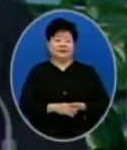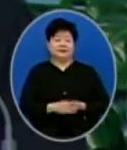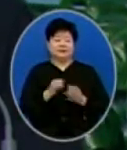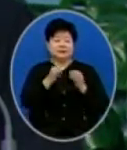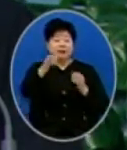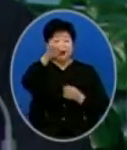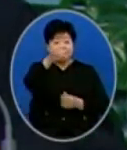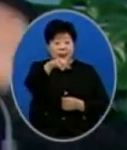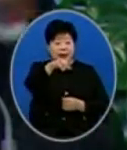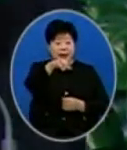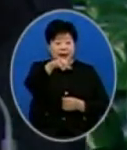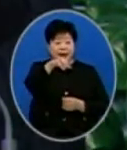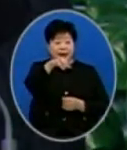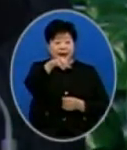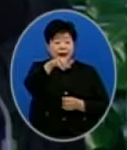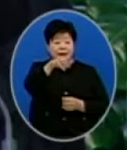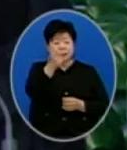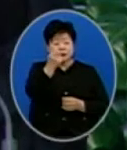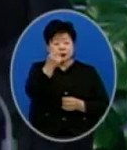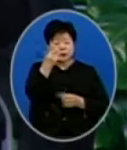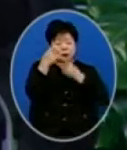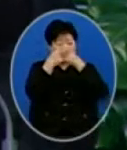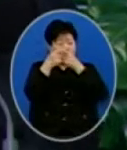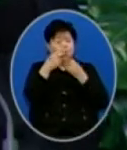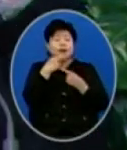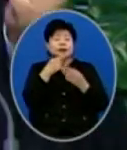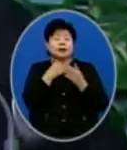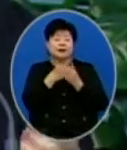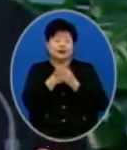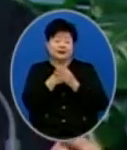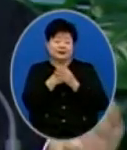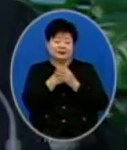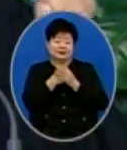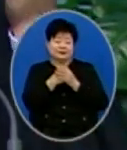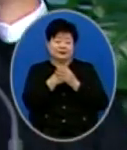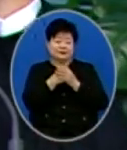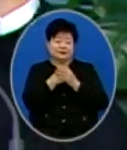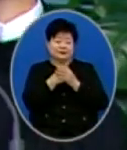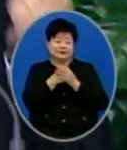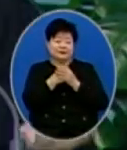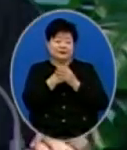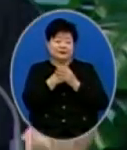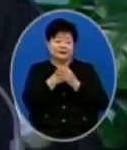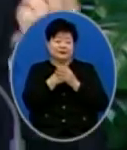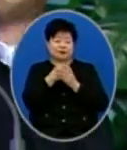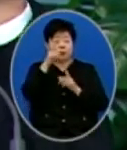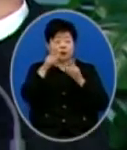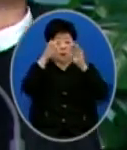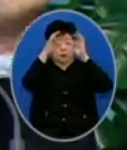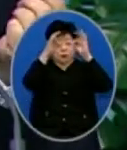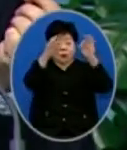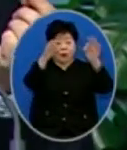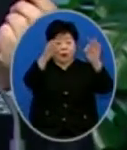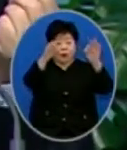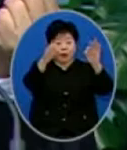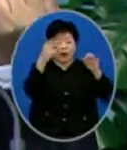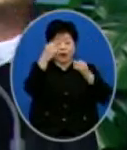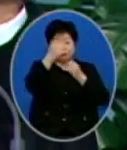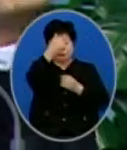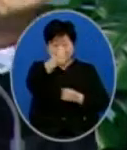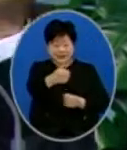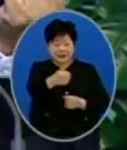사람들 앞에서 무엇 하나 흠이 되는 것이 없었어요 그 모습을 본